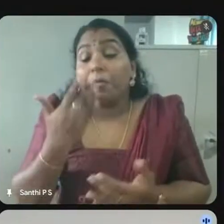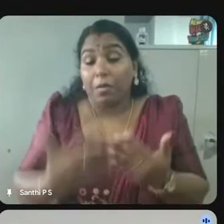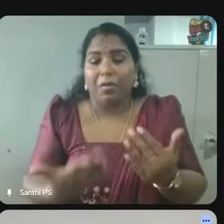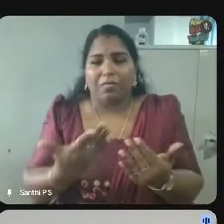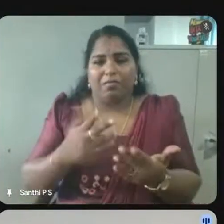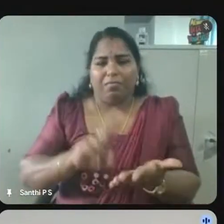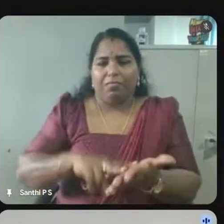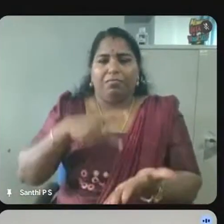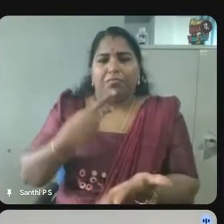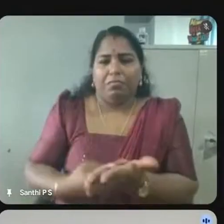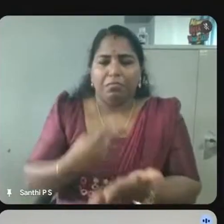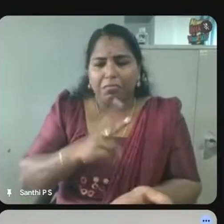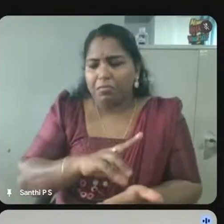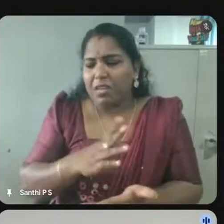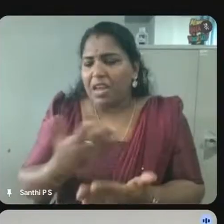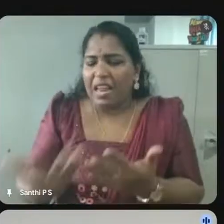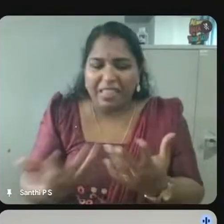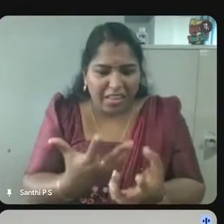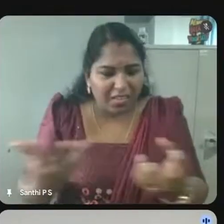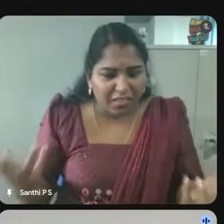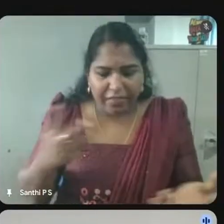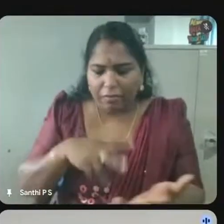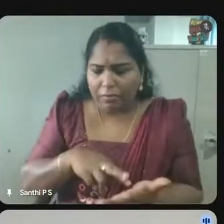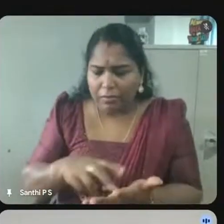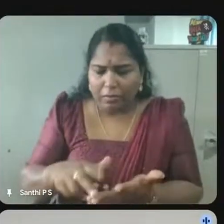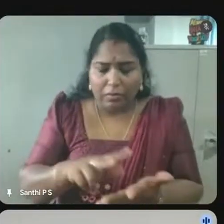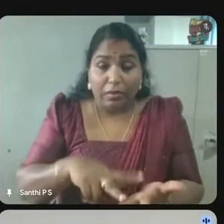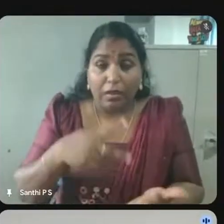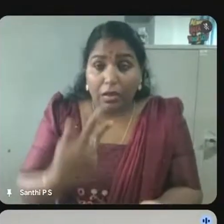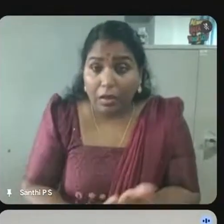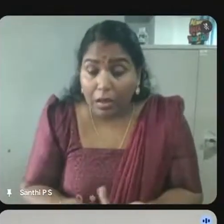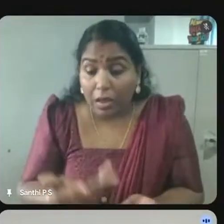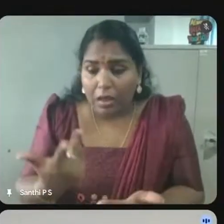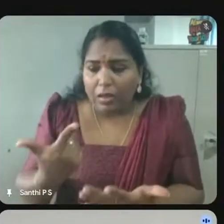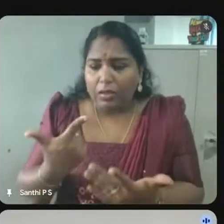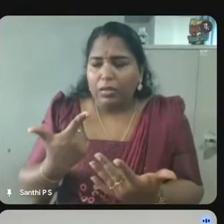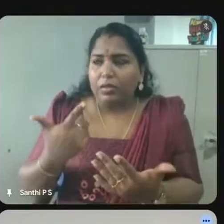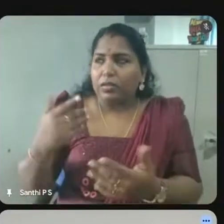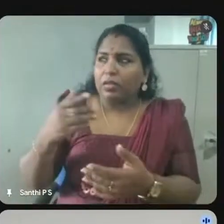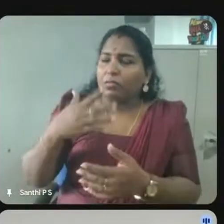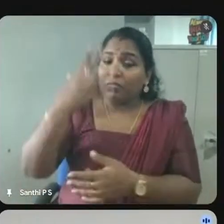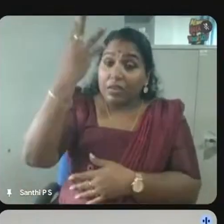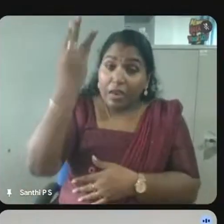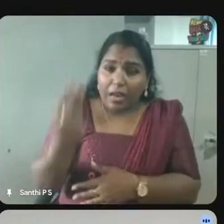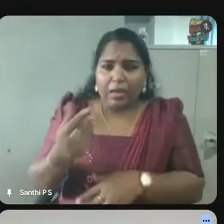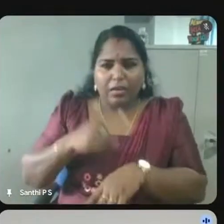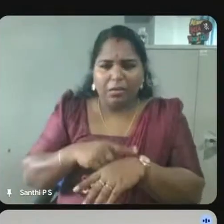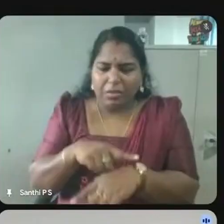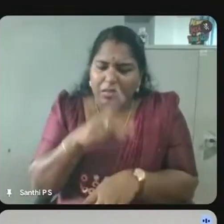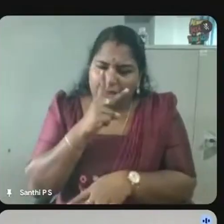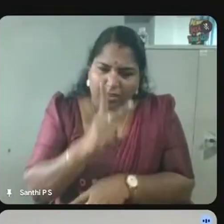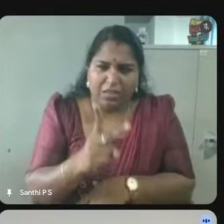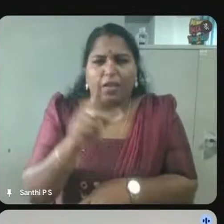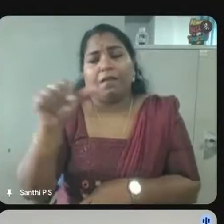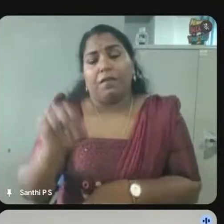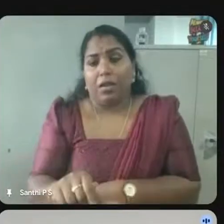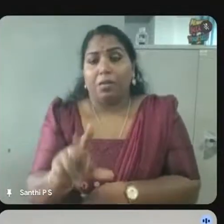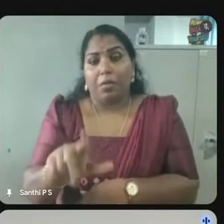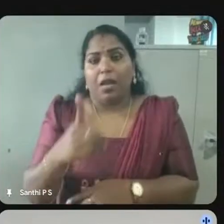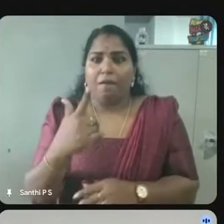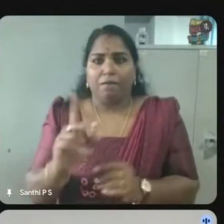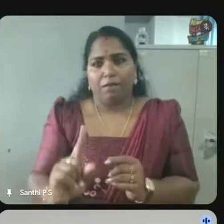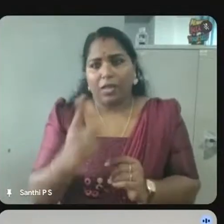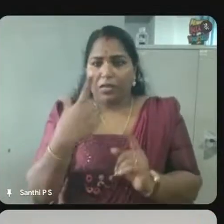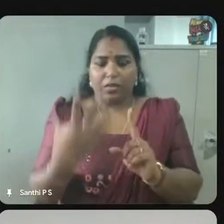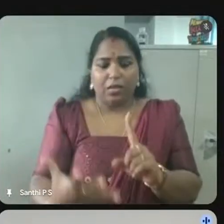വീഴും, സ്വന്തം വീട്ടിൽ തന്നെ. അപ്പൊ വെളിച്ചം കുറയുന്ന അവസ്ഥയിൽ ഇവർക്ക് കാണാൻ പറ്റാത്തൊരവസ്ഥ, ഇതാണ് ഫസ്റ്റ് നമുക്ക് ആദ്യമായിട്ട്